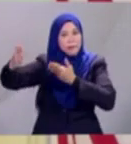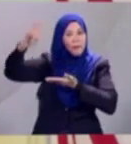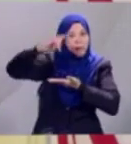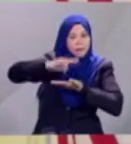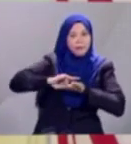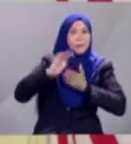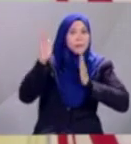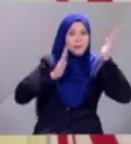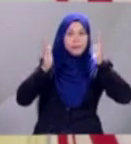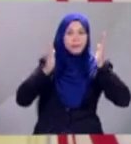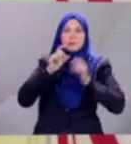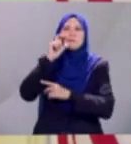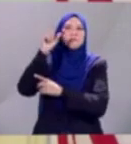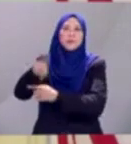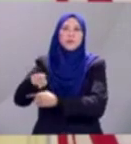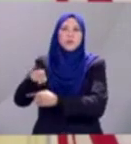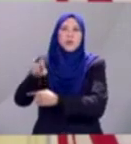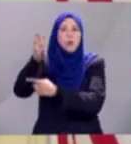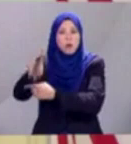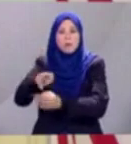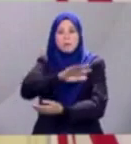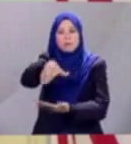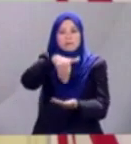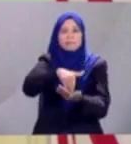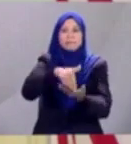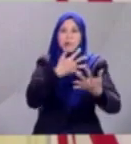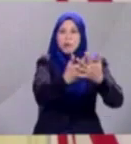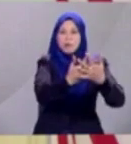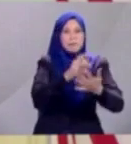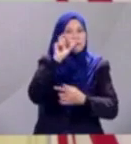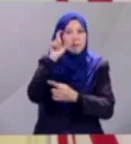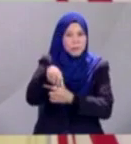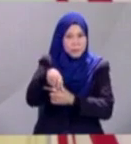lagi akan dikuarantin wajib di pusat-pusat kuarantin.